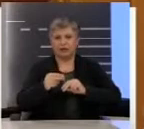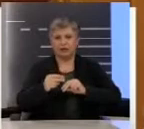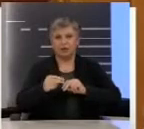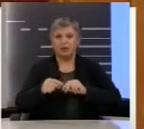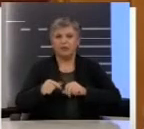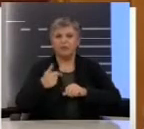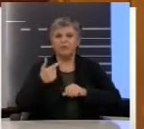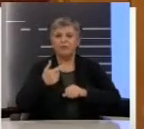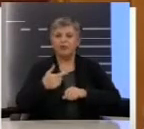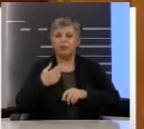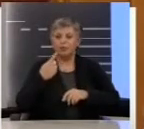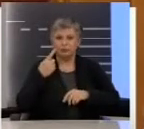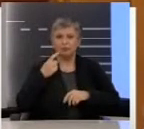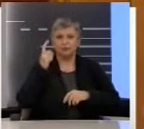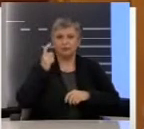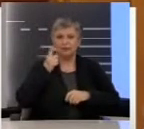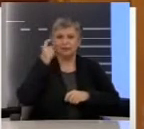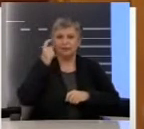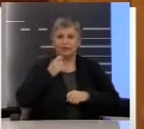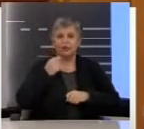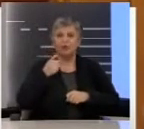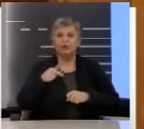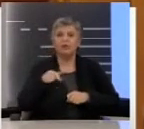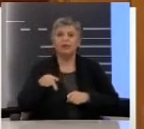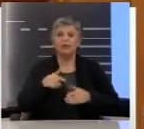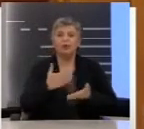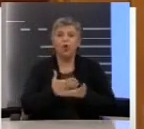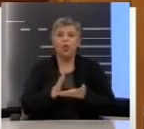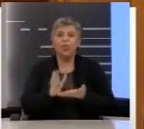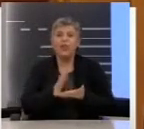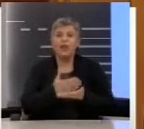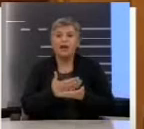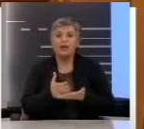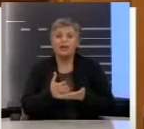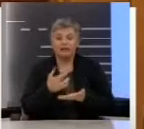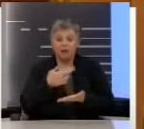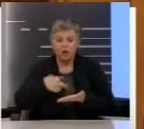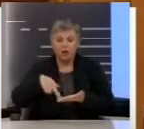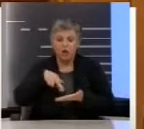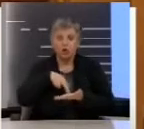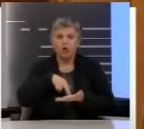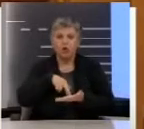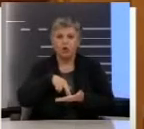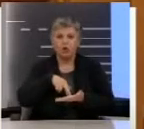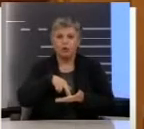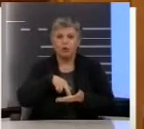της διάκρισης επιτέλους των ρόλων της Εκκλησίας και της